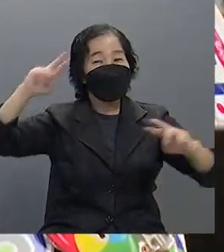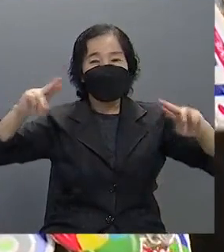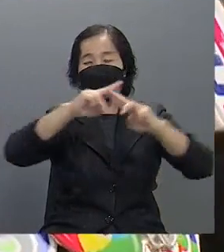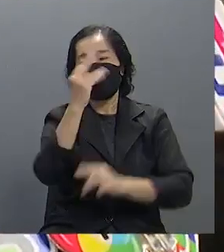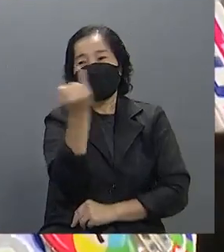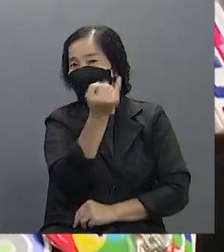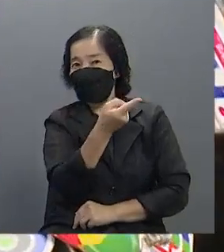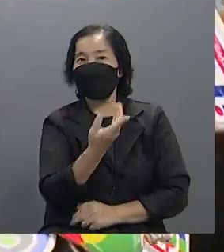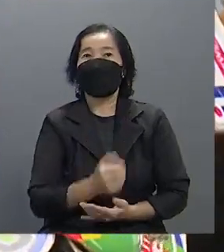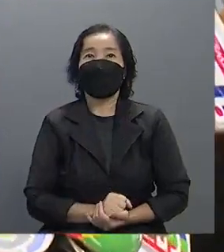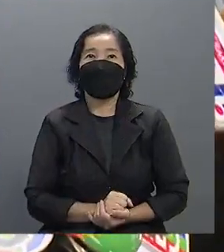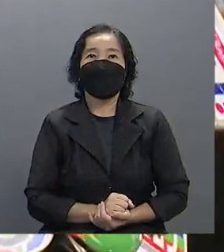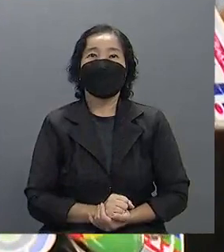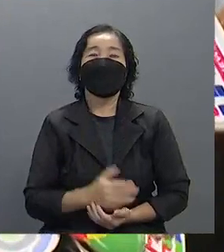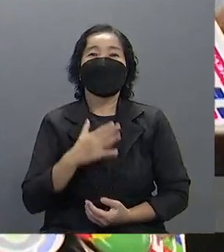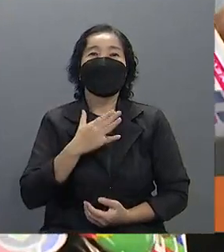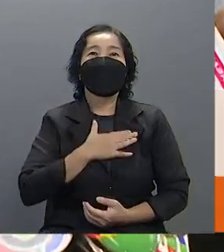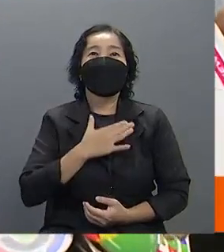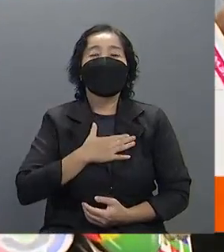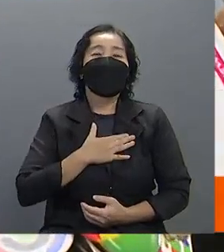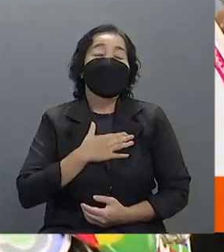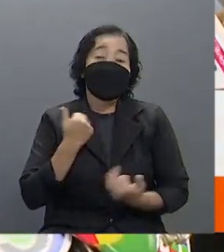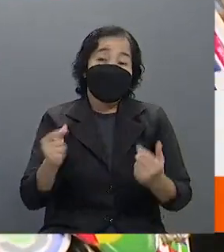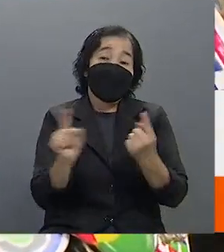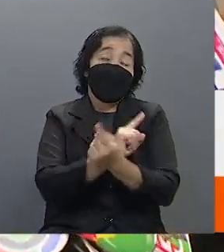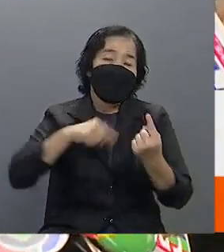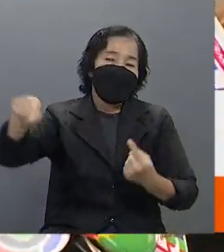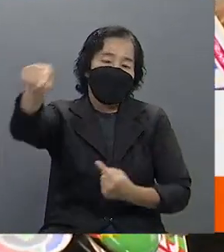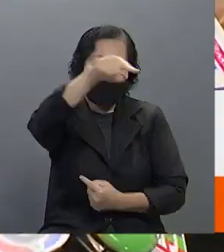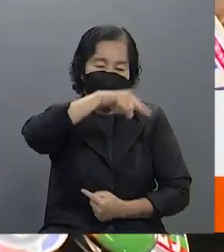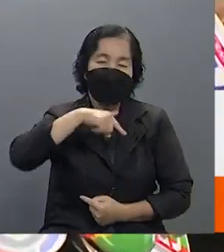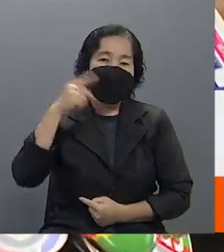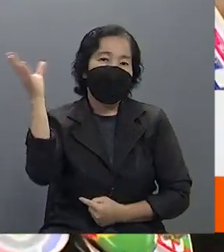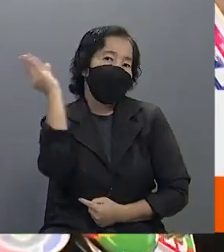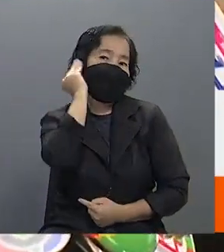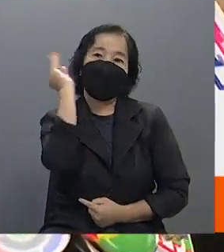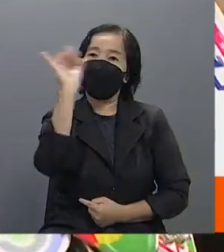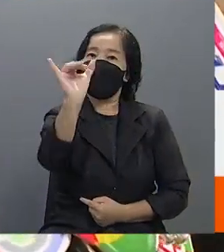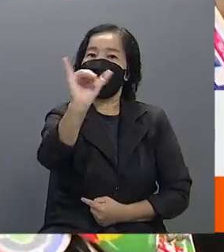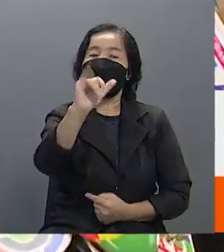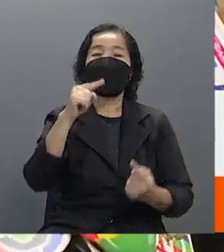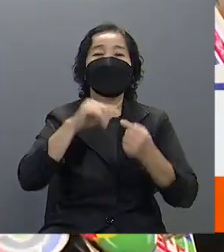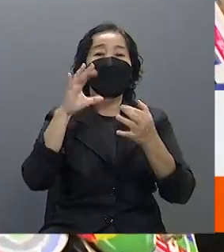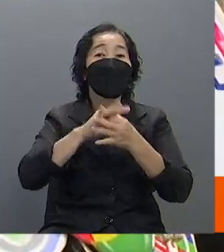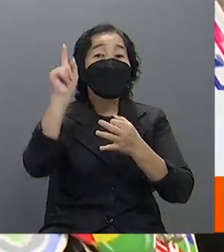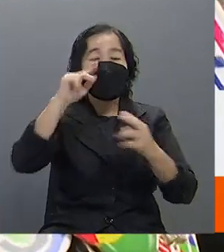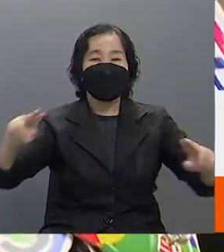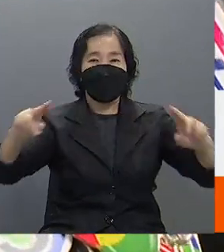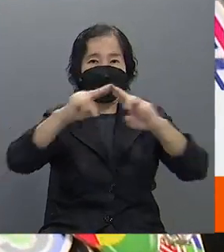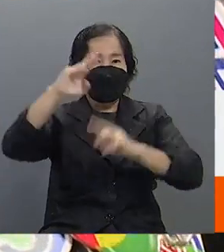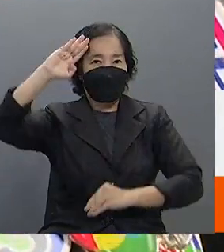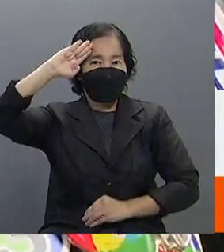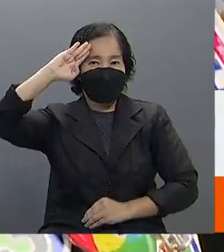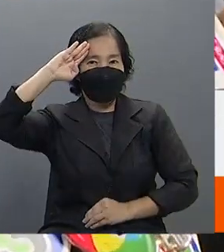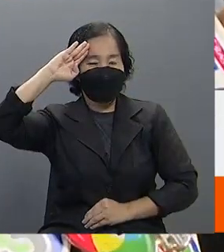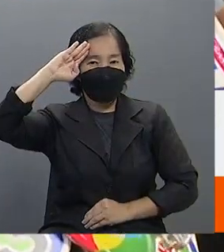ผมคิดว่าเป็นเรื่องที่สังคมนะครับโดยวงกว้างเนี่ยยังไม่ได้รับรู้แล้วก็เป็นประเด็นใหม่ที่ประชาช